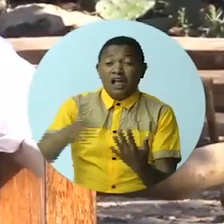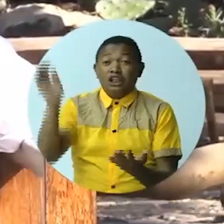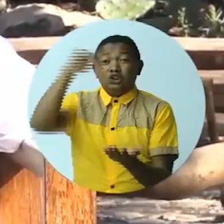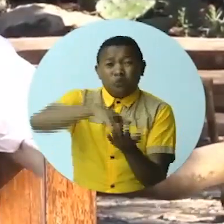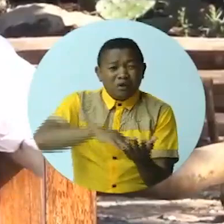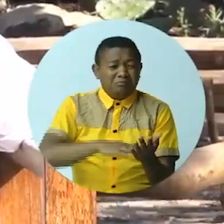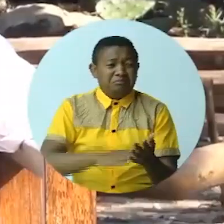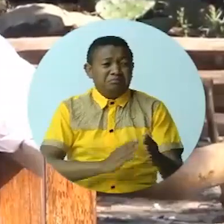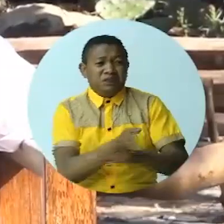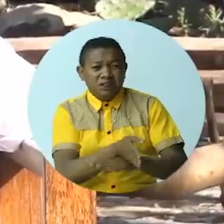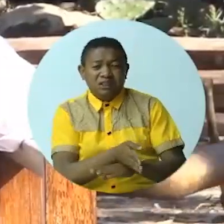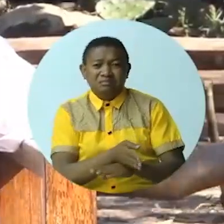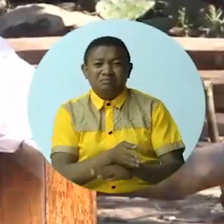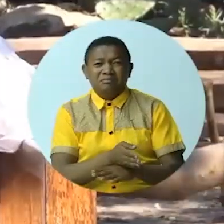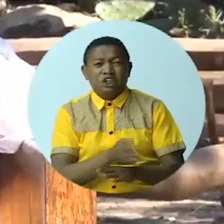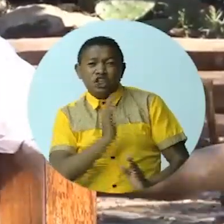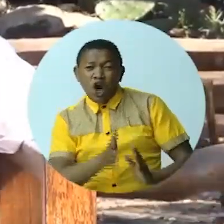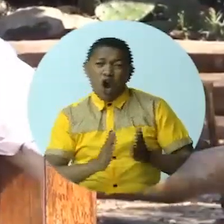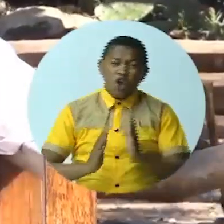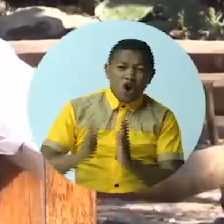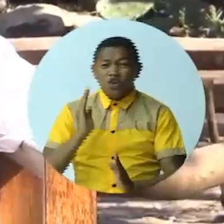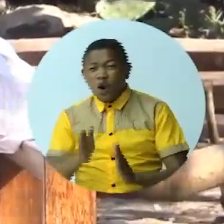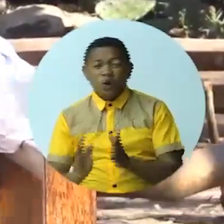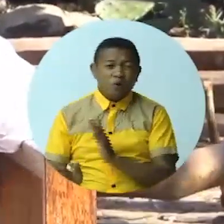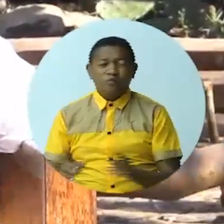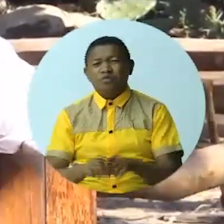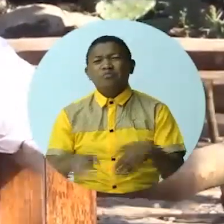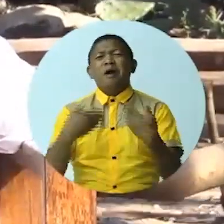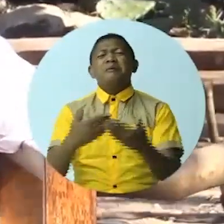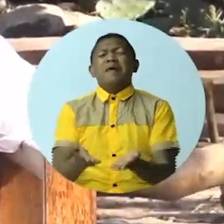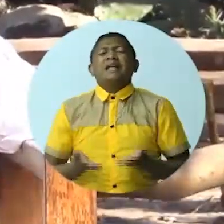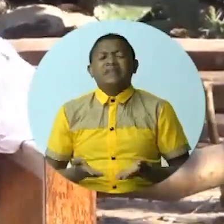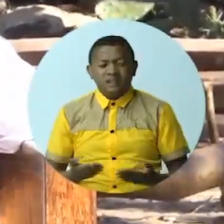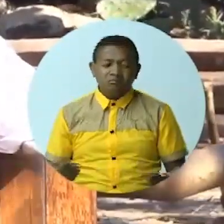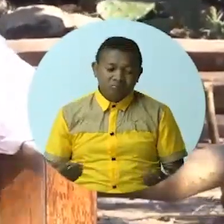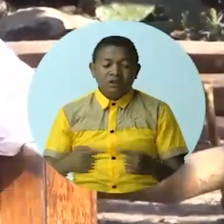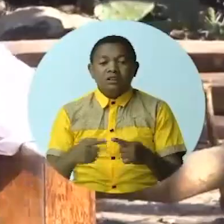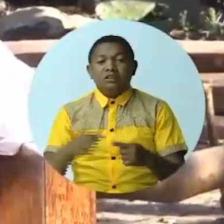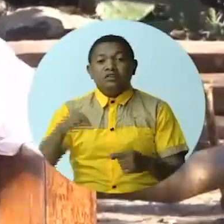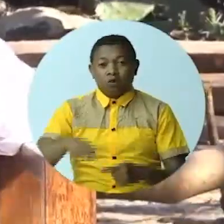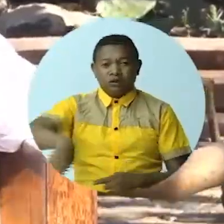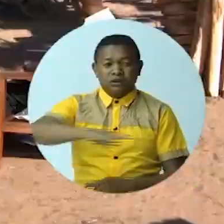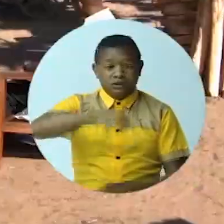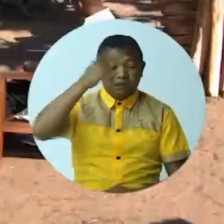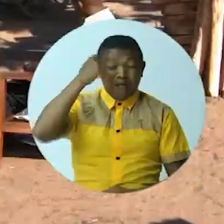tokoa. Fa misy zavatra anankiray tsara fantatsika ny fantatrao.